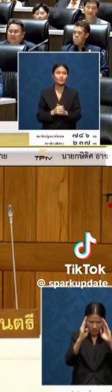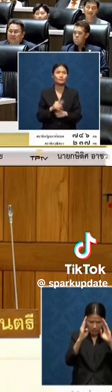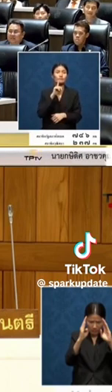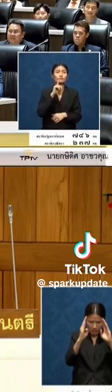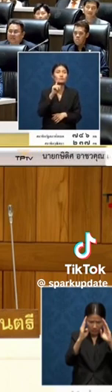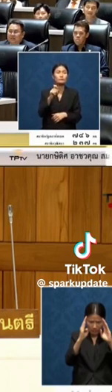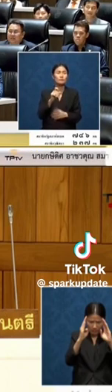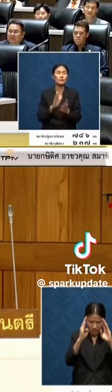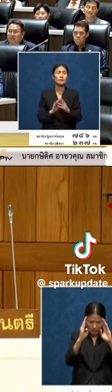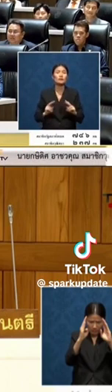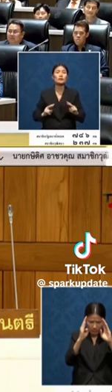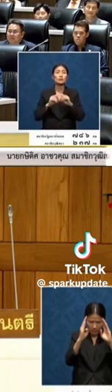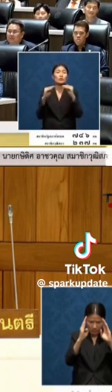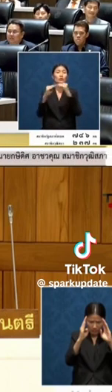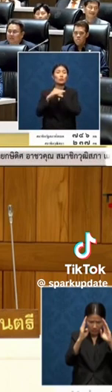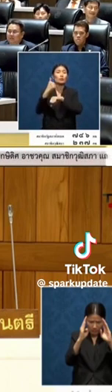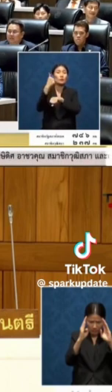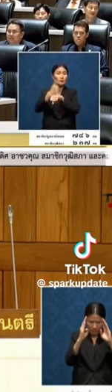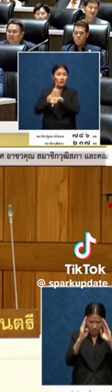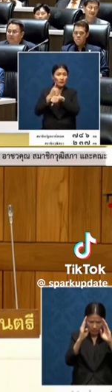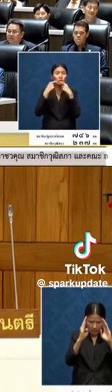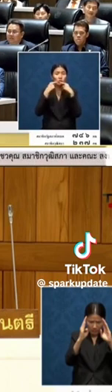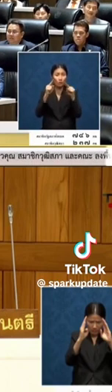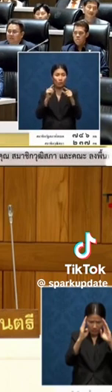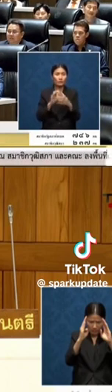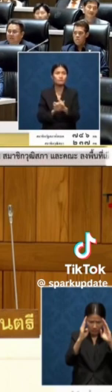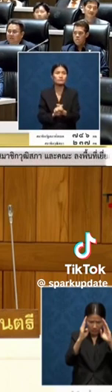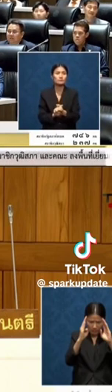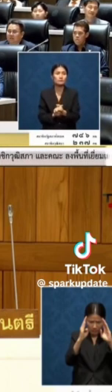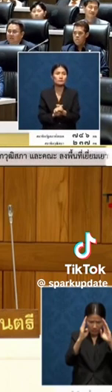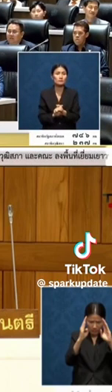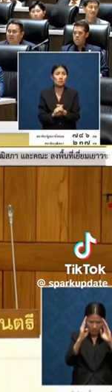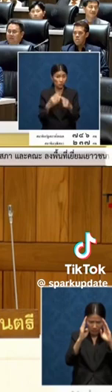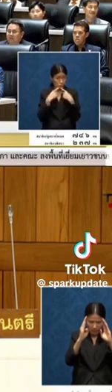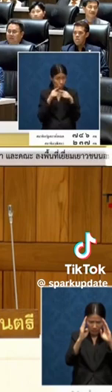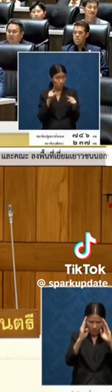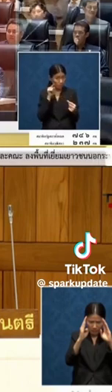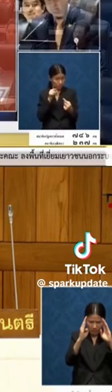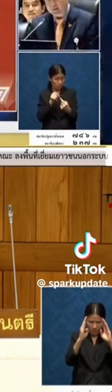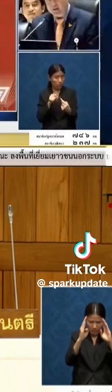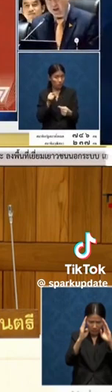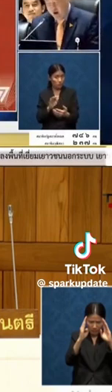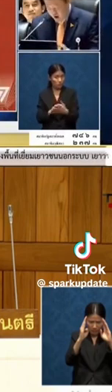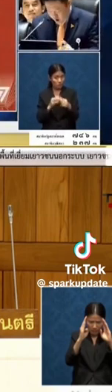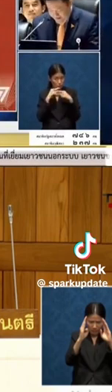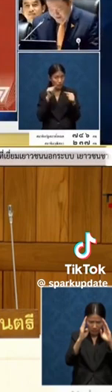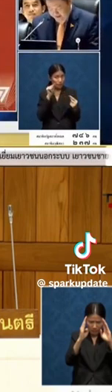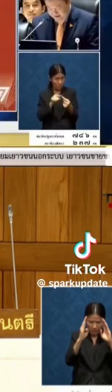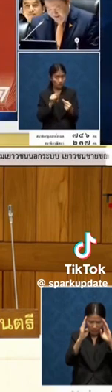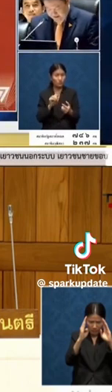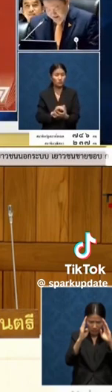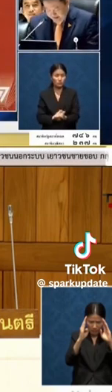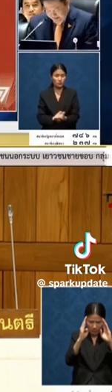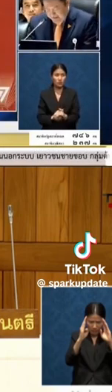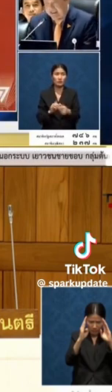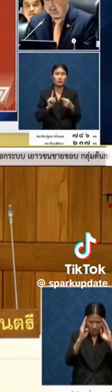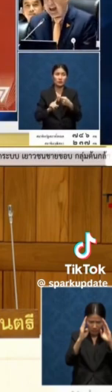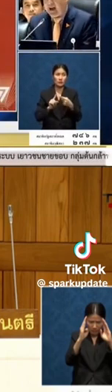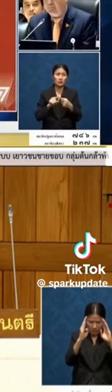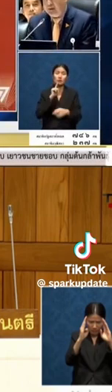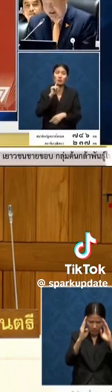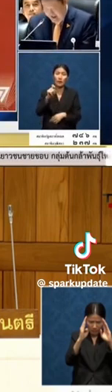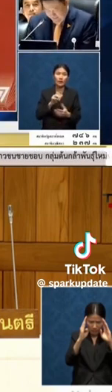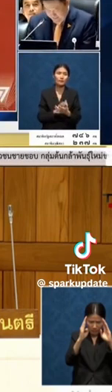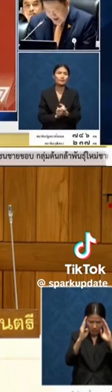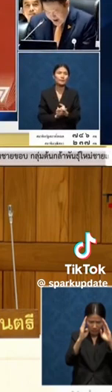ตรีว่าการกระทรวงคมนาคมมาตอบและขอให้ตอบให้ตรงคำถามด้วยนะครับข้อที่1ท่านจะเดินตา